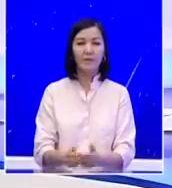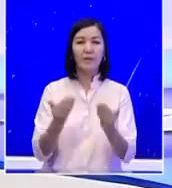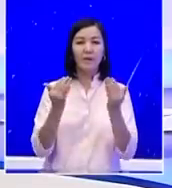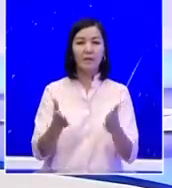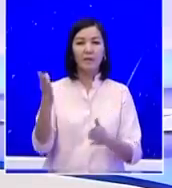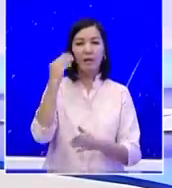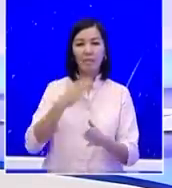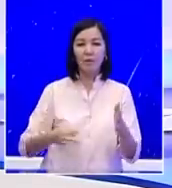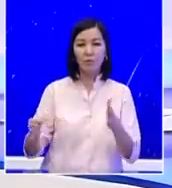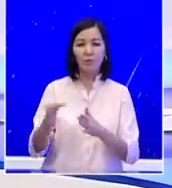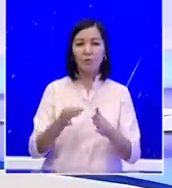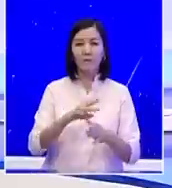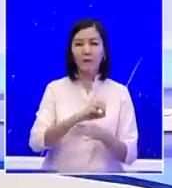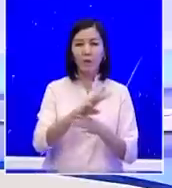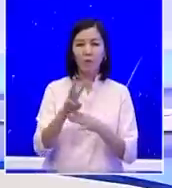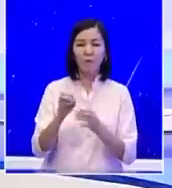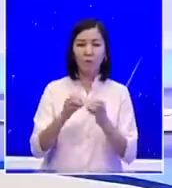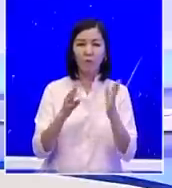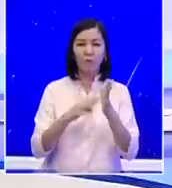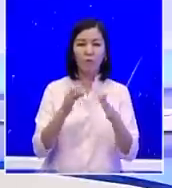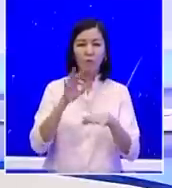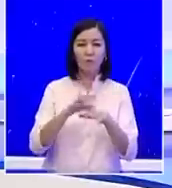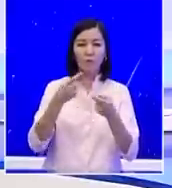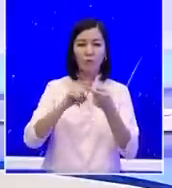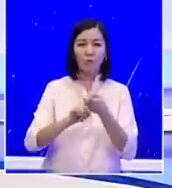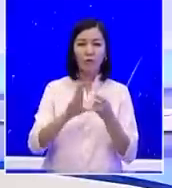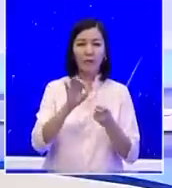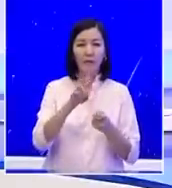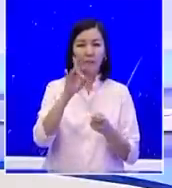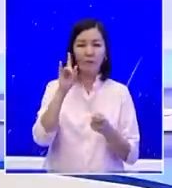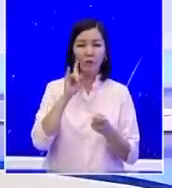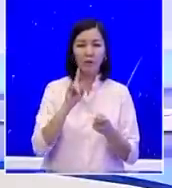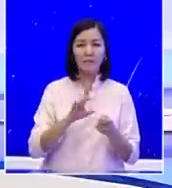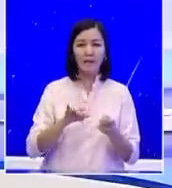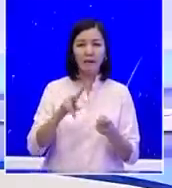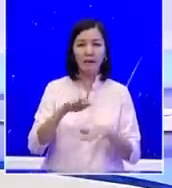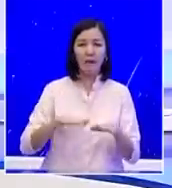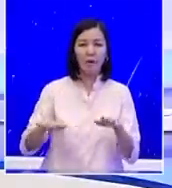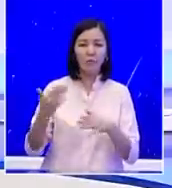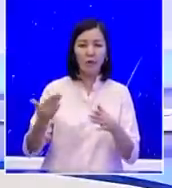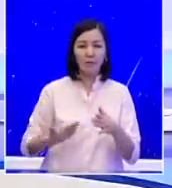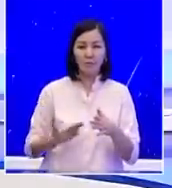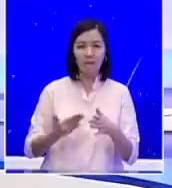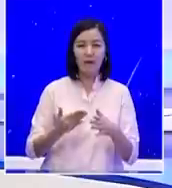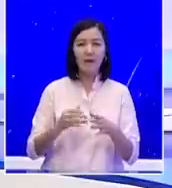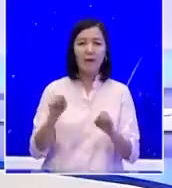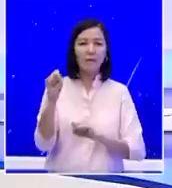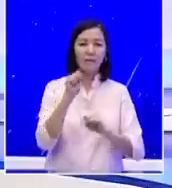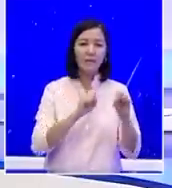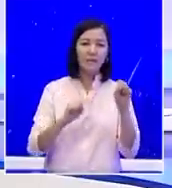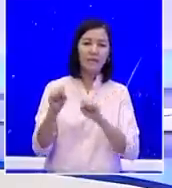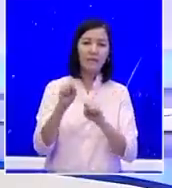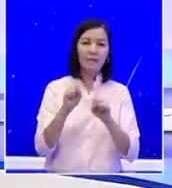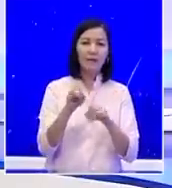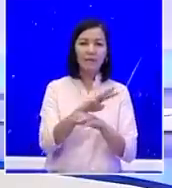Қазір облыста COVID-19 вирусын жұқтырғанның дені еңбекші қазақ пен Іле ауданында. Осыған байланысты бұл өңірлерде дезинфекциялау жұмысы қызу